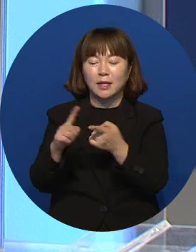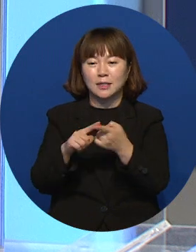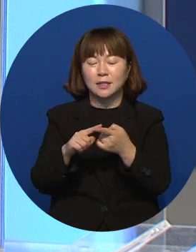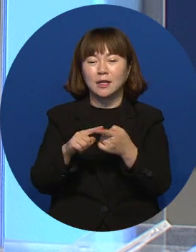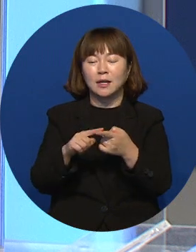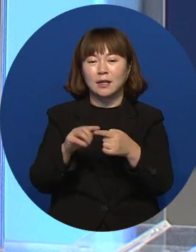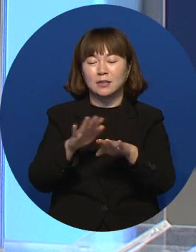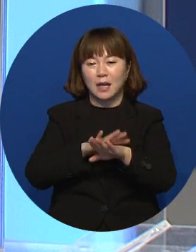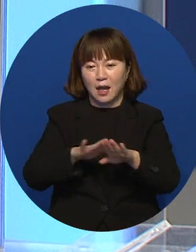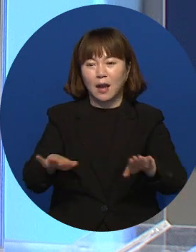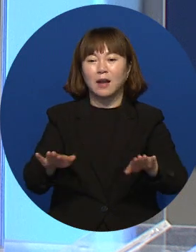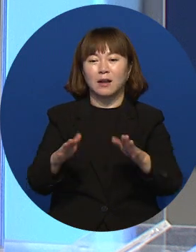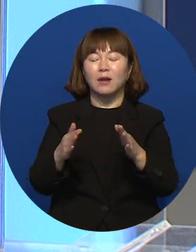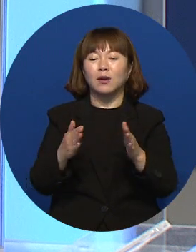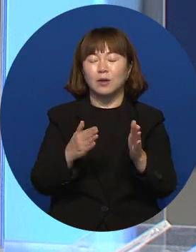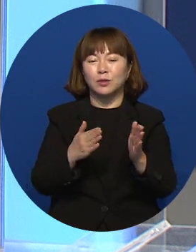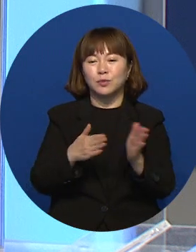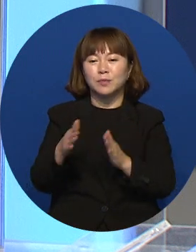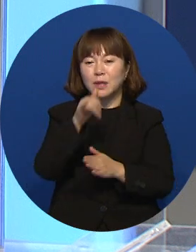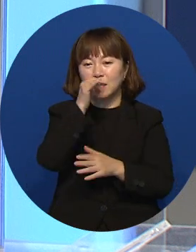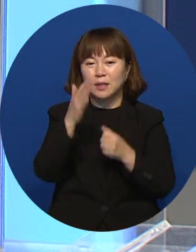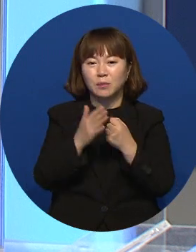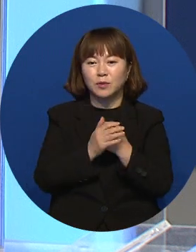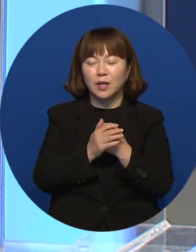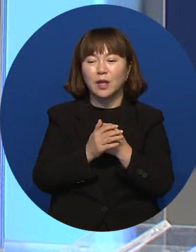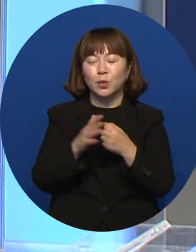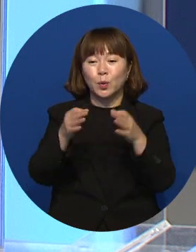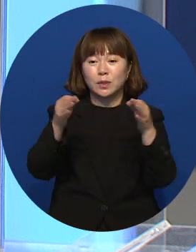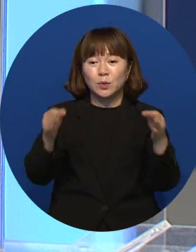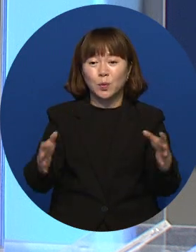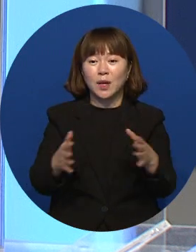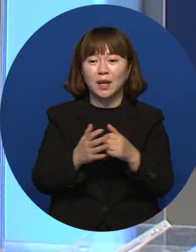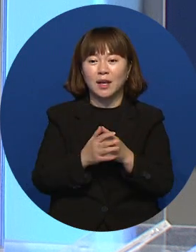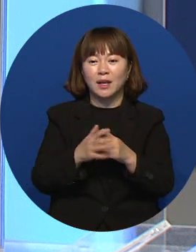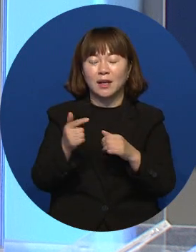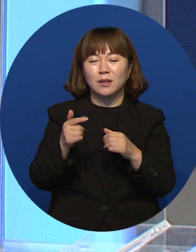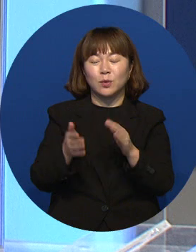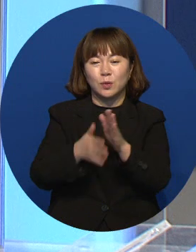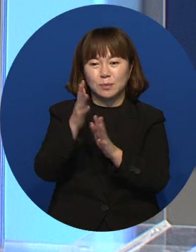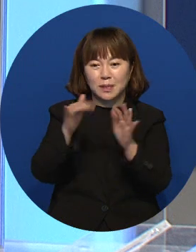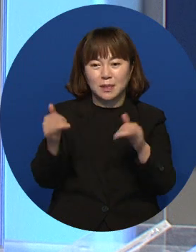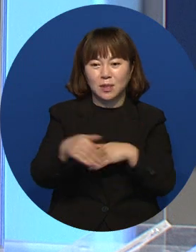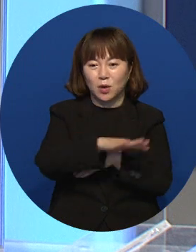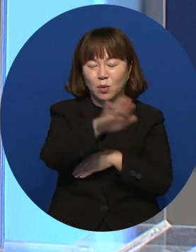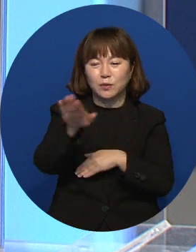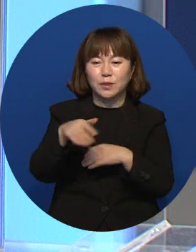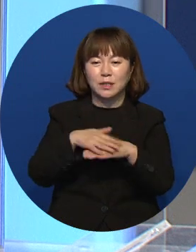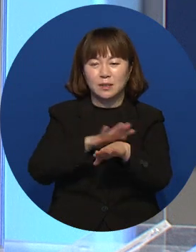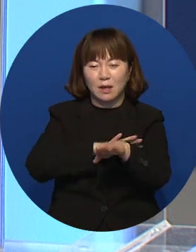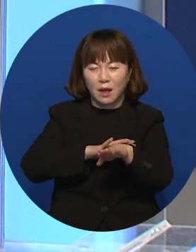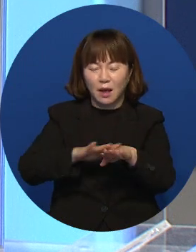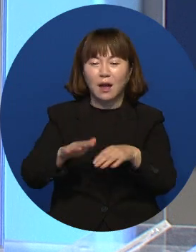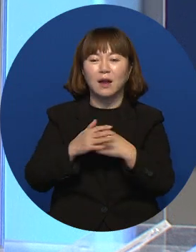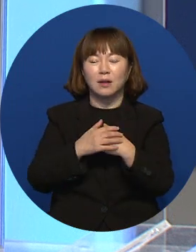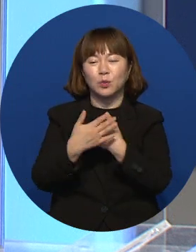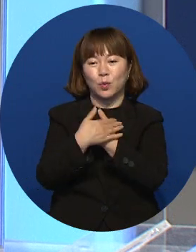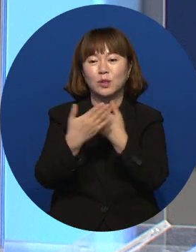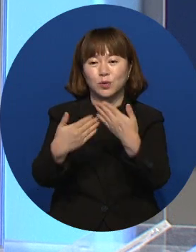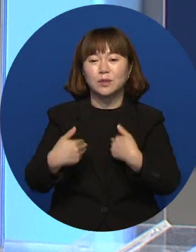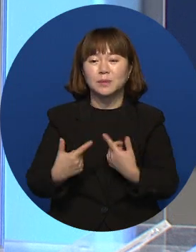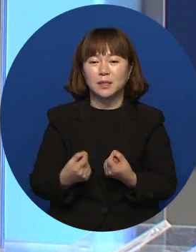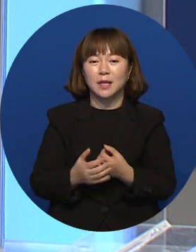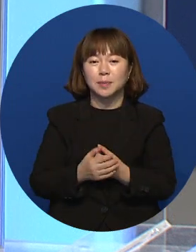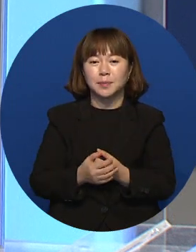그 동안의 정말 잘해주셨어요 노아 투숙 우리 과학도시 대전 답게 시민 여러분의 협조 쪽에서 한 또한 때는 저희가